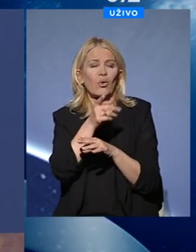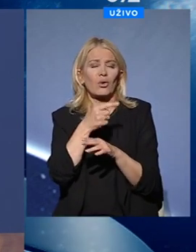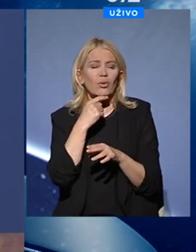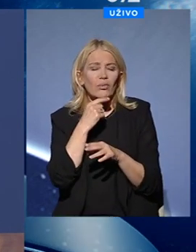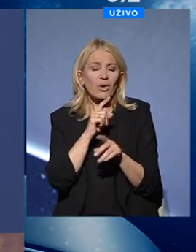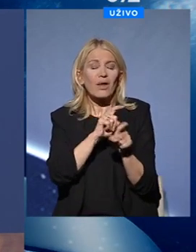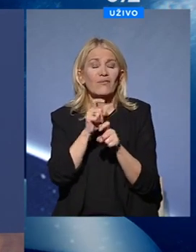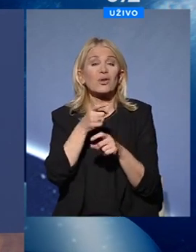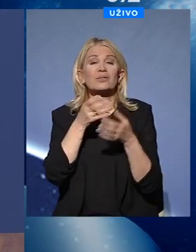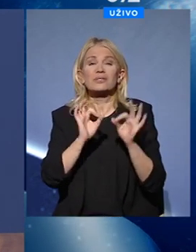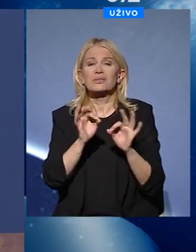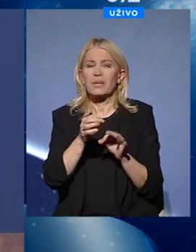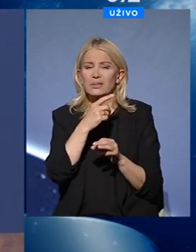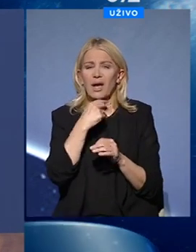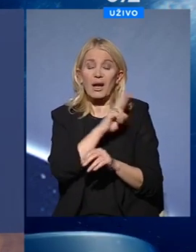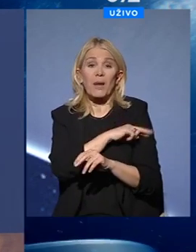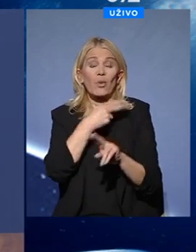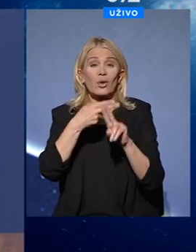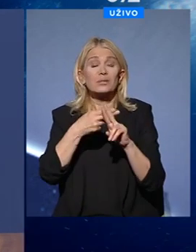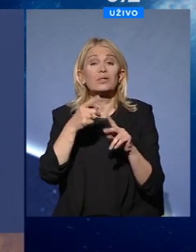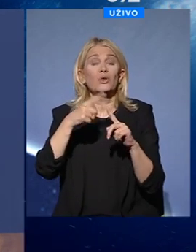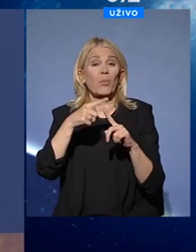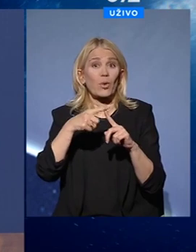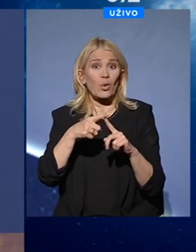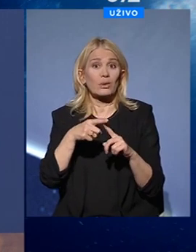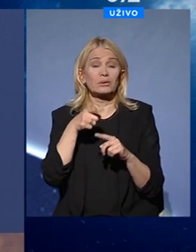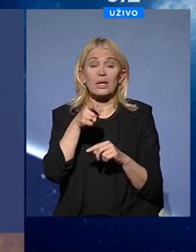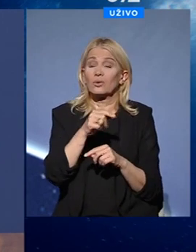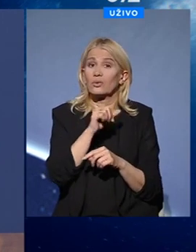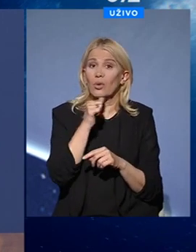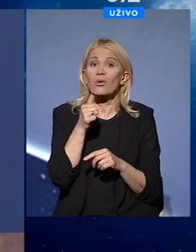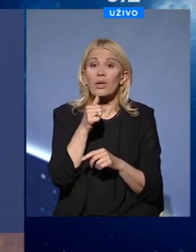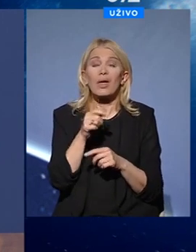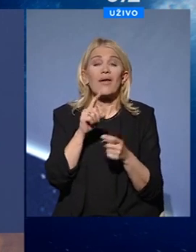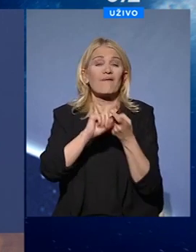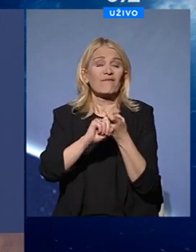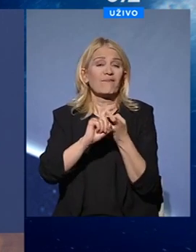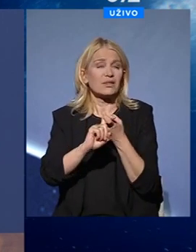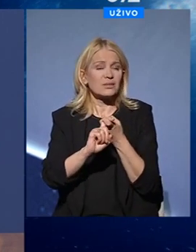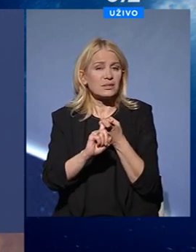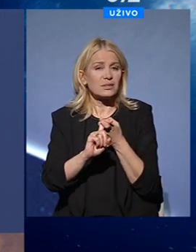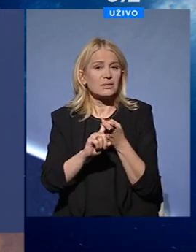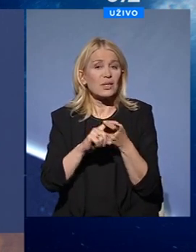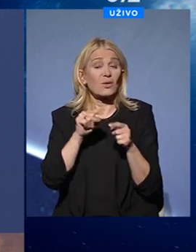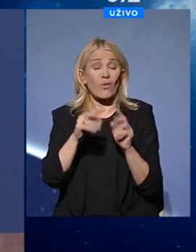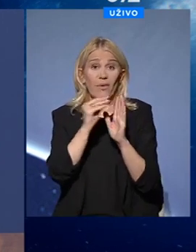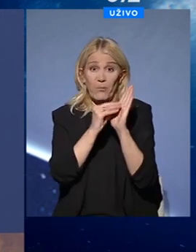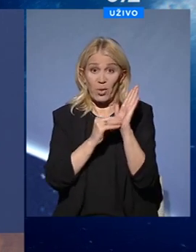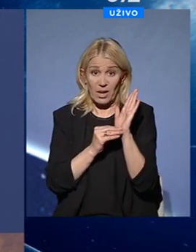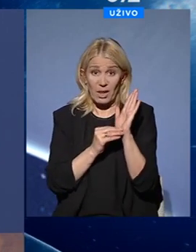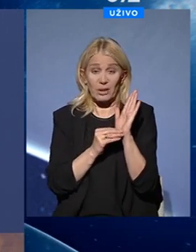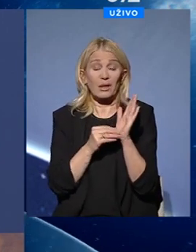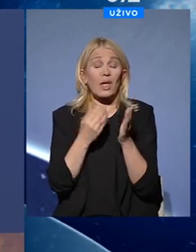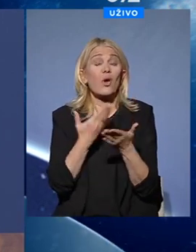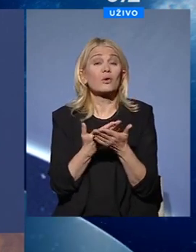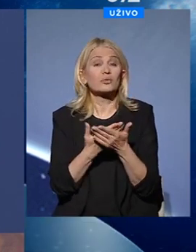bolnici Toponica. Eto, to je vezano za ove podatke osnovne.